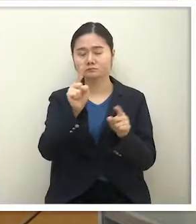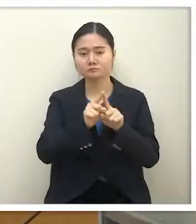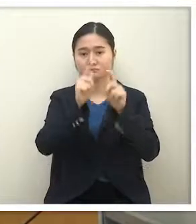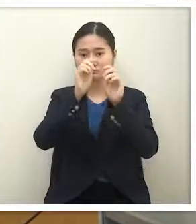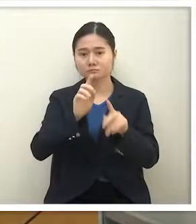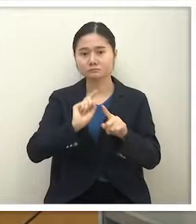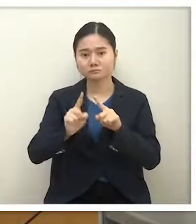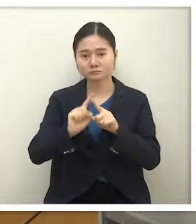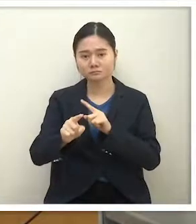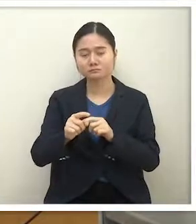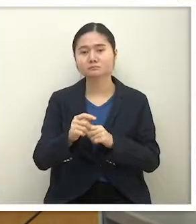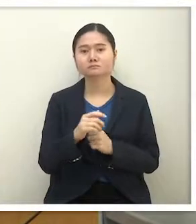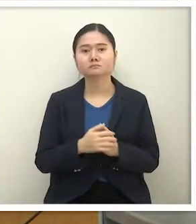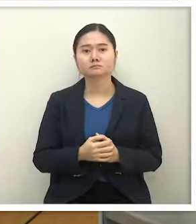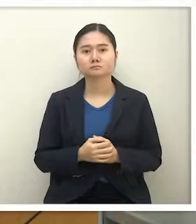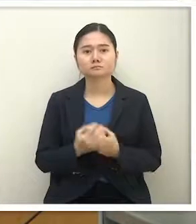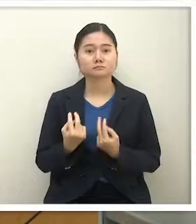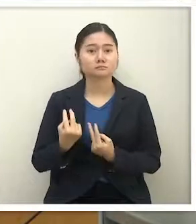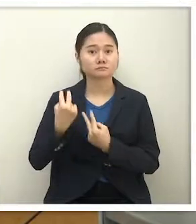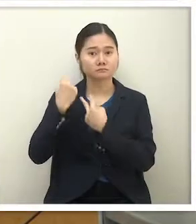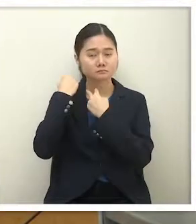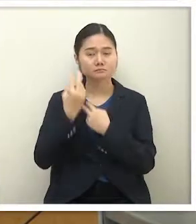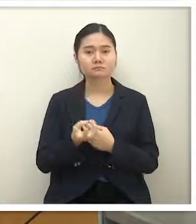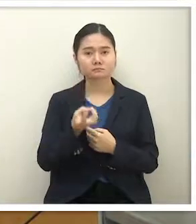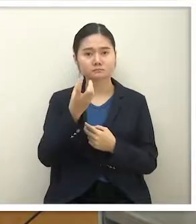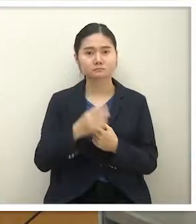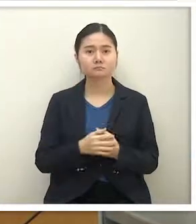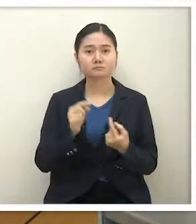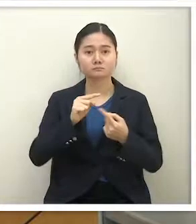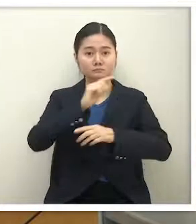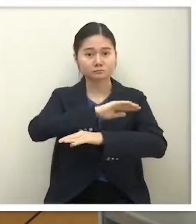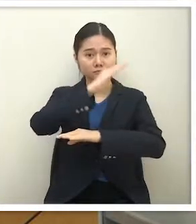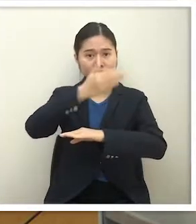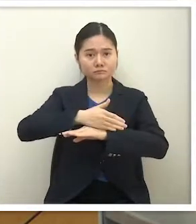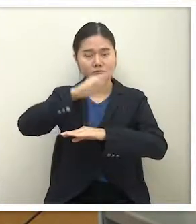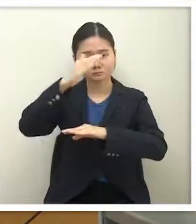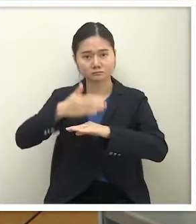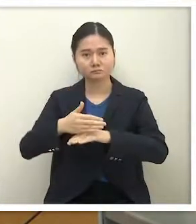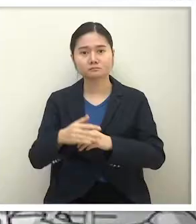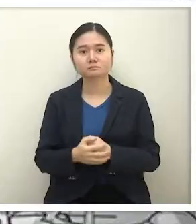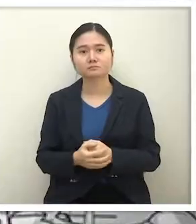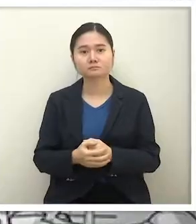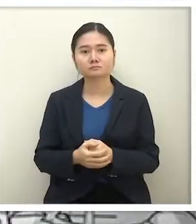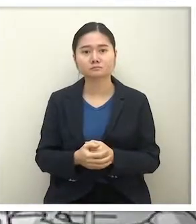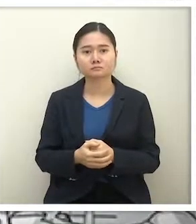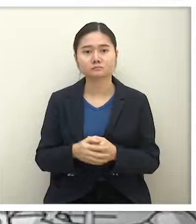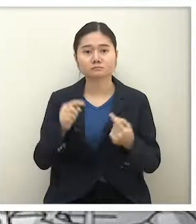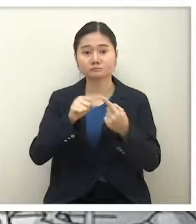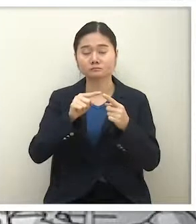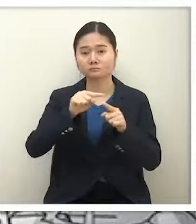บย้อนกลับไปนิดนึงยอดเขาไหนนี่ยอดนี้กว่าจะมาเป็นยอดเ